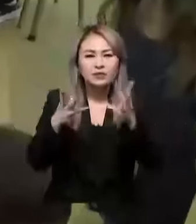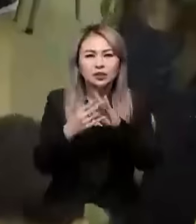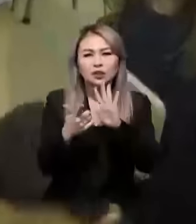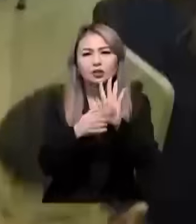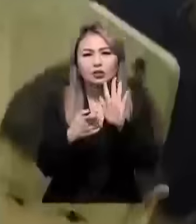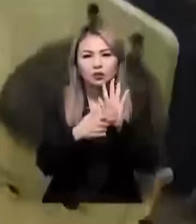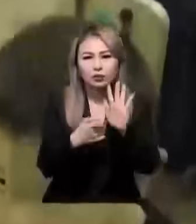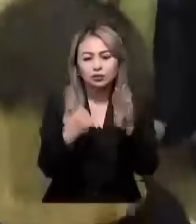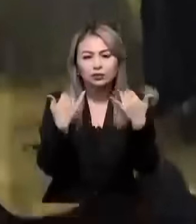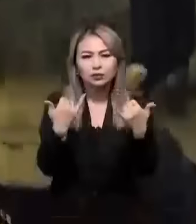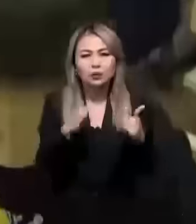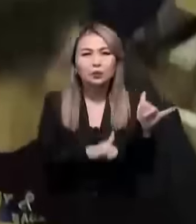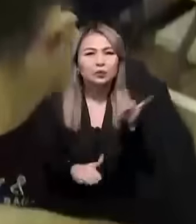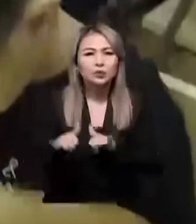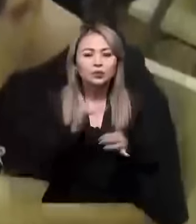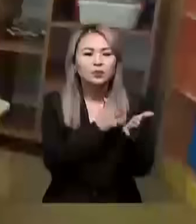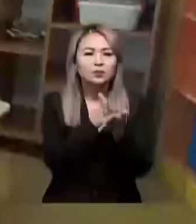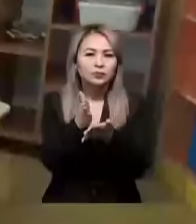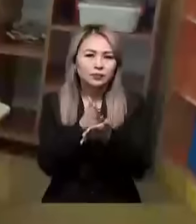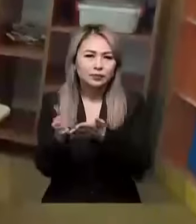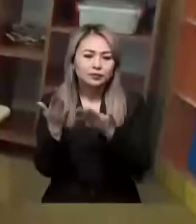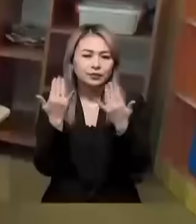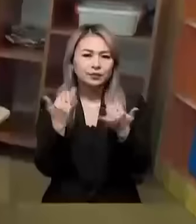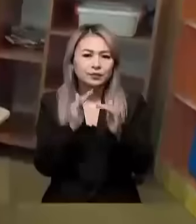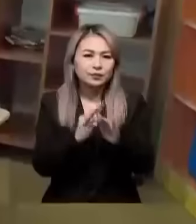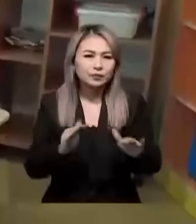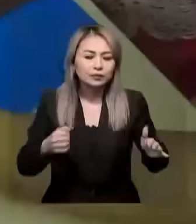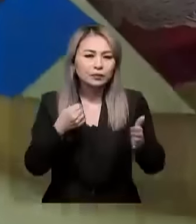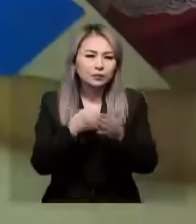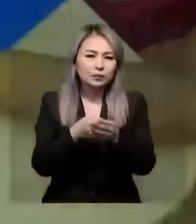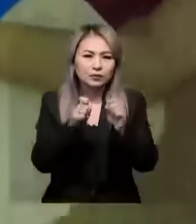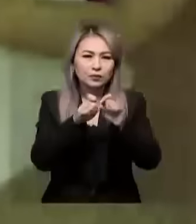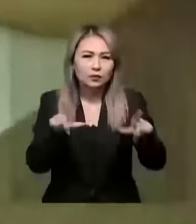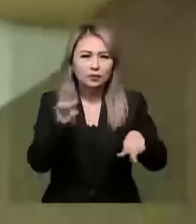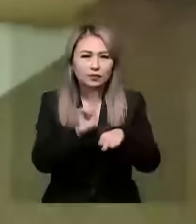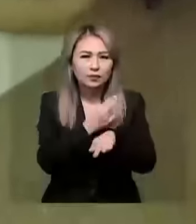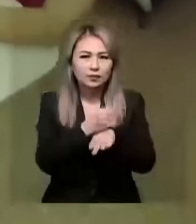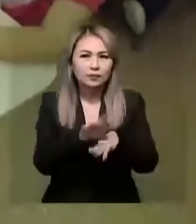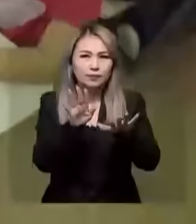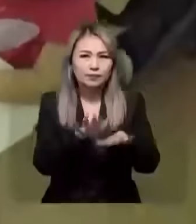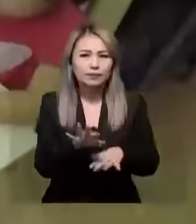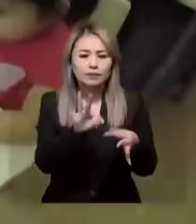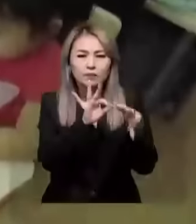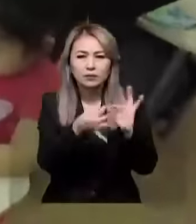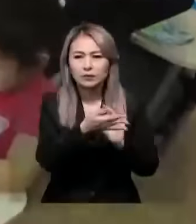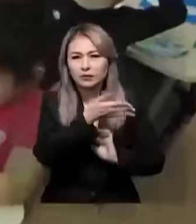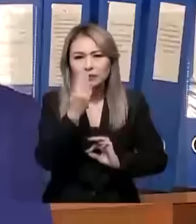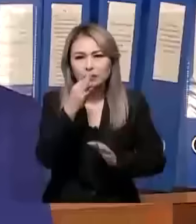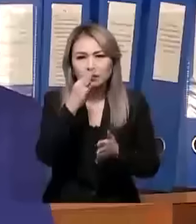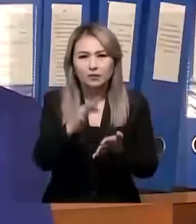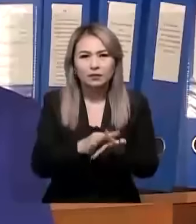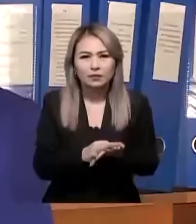700-ге жуық. Енді олар қайда бармақ деген сұрағымызға балаларды мектепке дейінгі тәрбиемен қамтуда еш түйткіл жоқ деген жауап